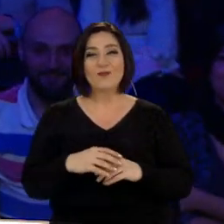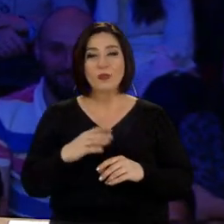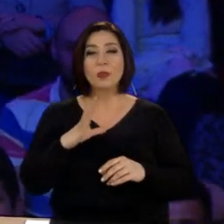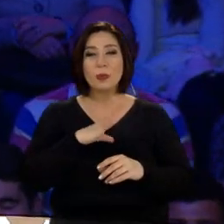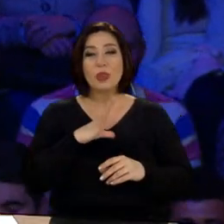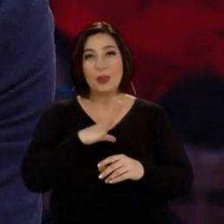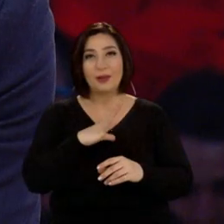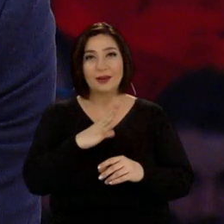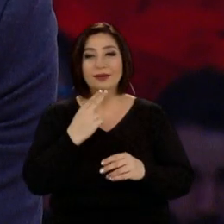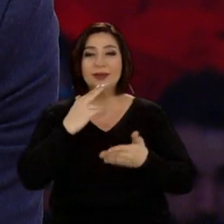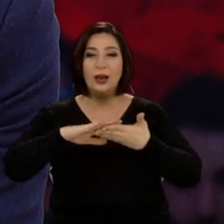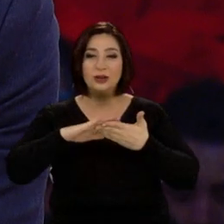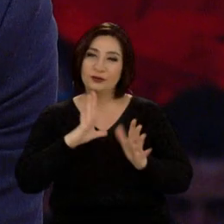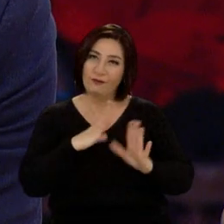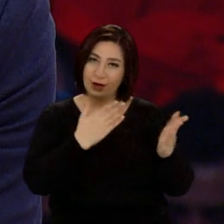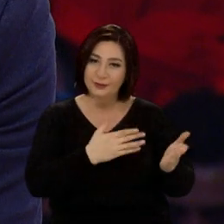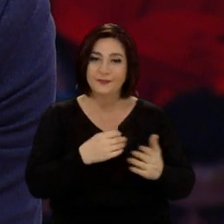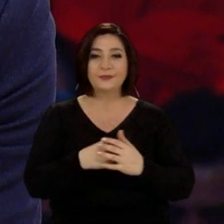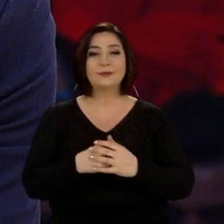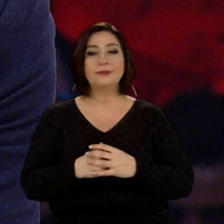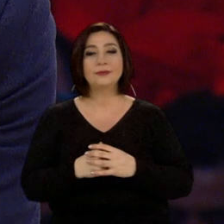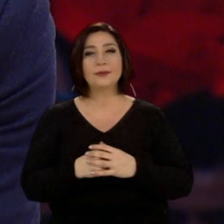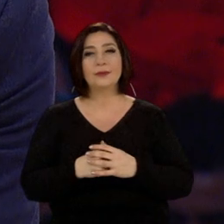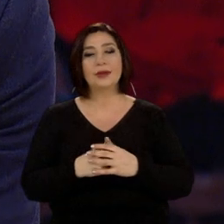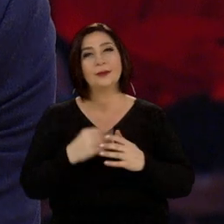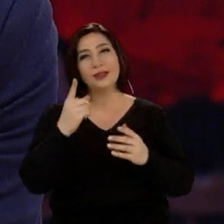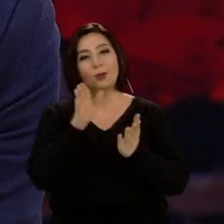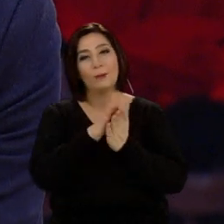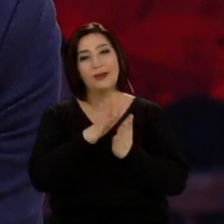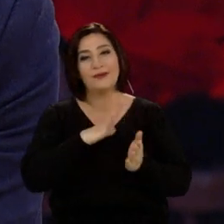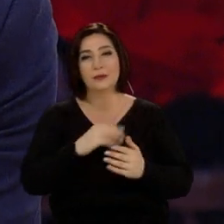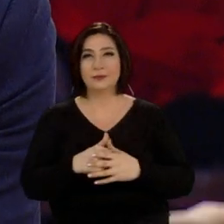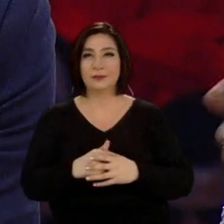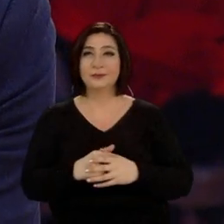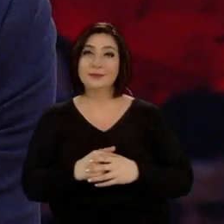var. Yani kız arkadaşım var evde genelde. Tamam. Bir de işte it var.